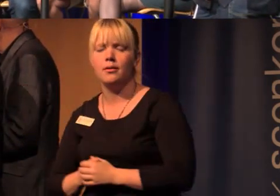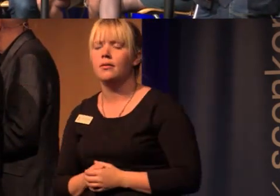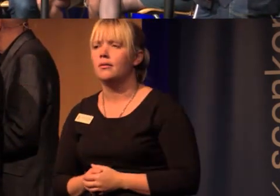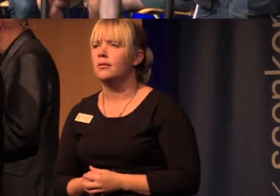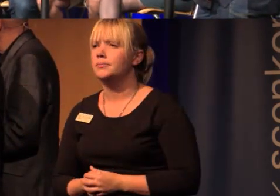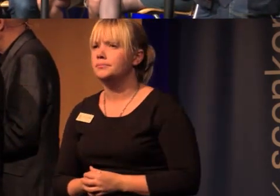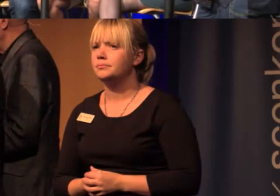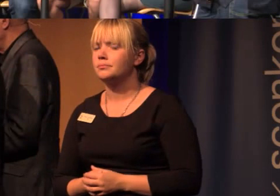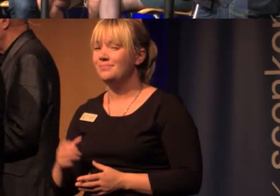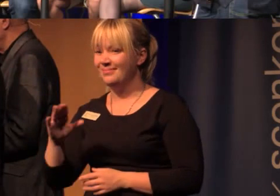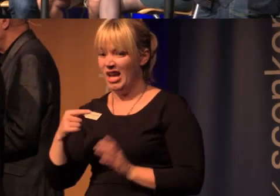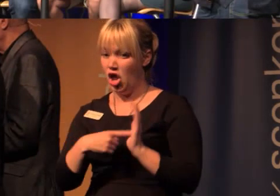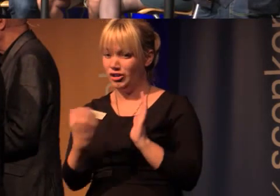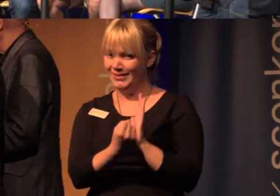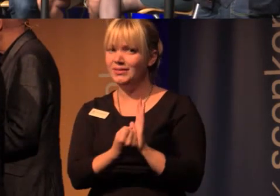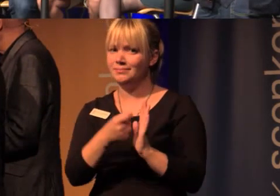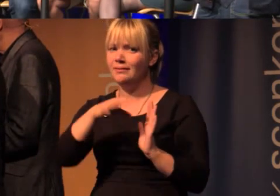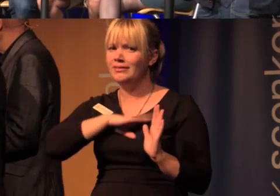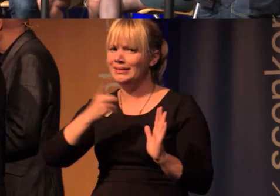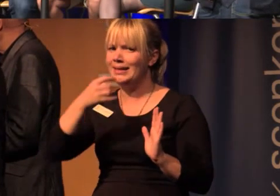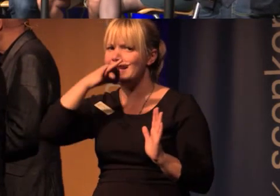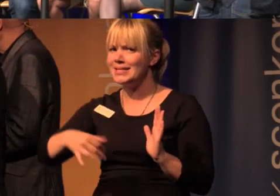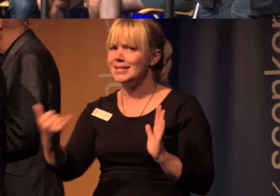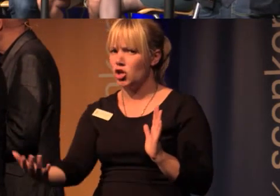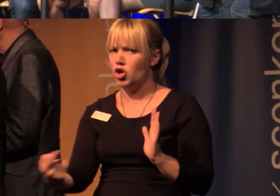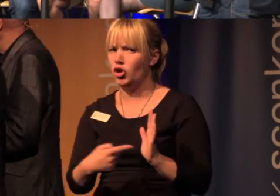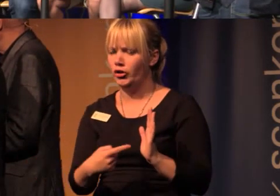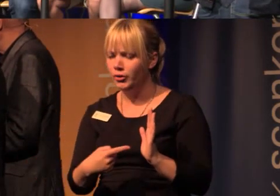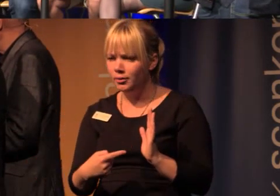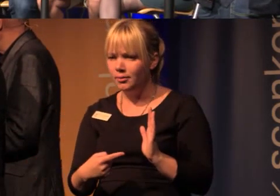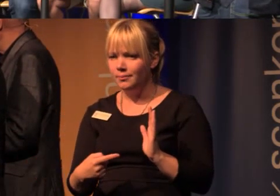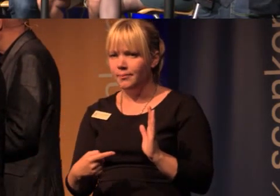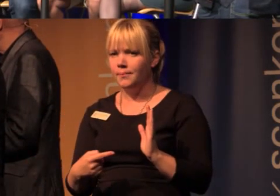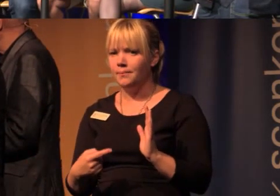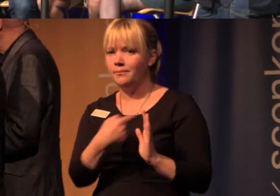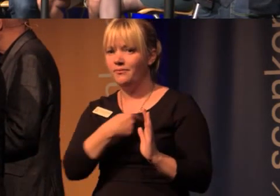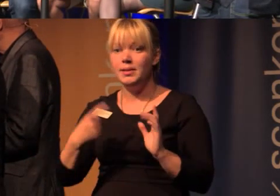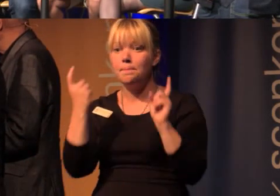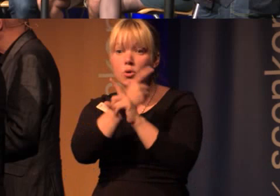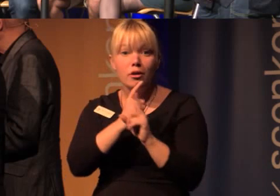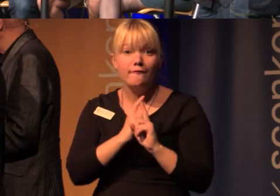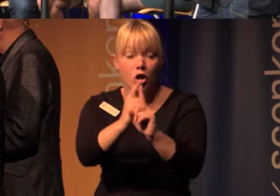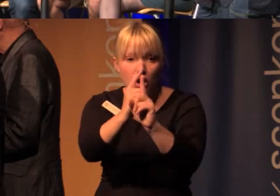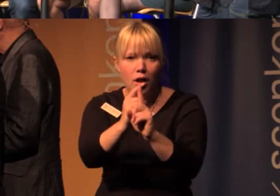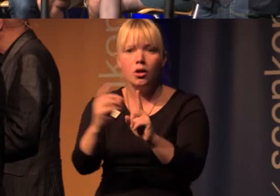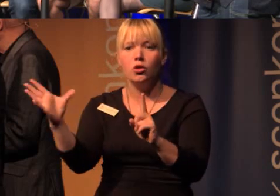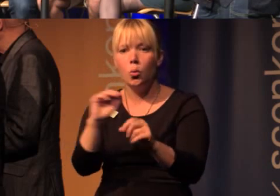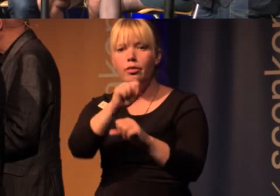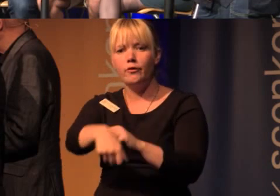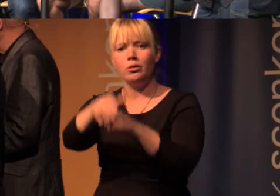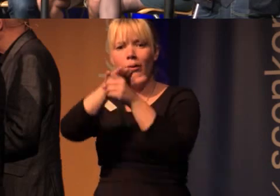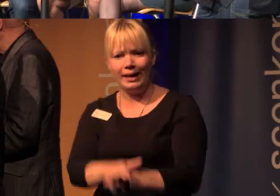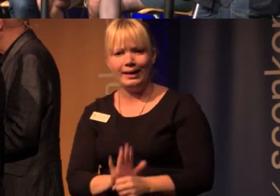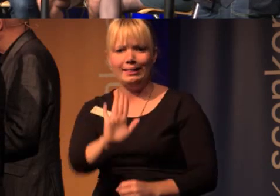den upphovsrättslagstiftning som vi har idag, som innebär att det går knappt att upprätthålla den utan att också gravt kränka den